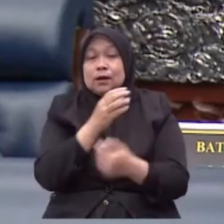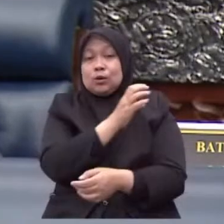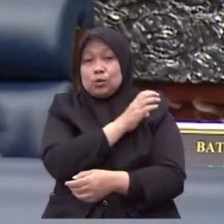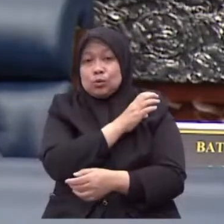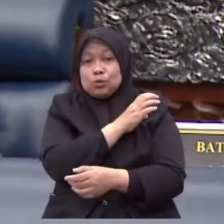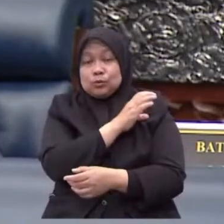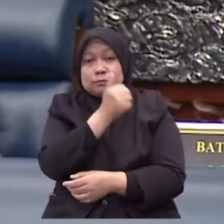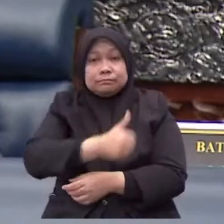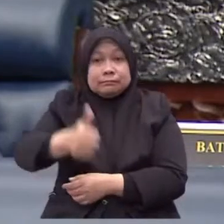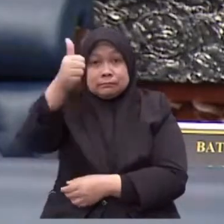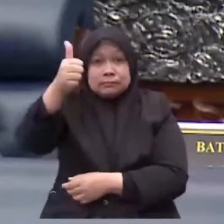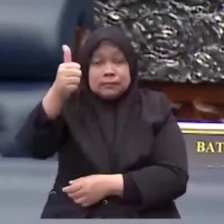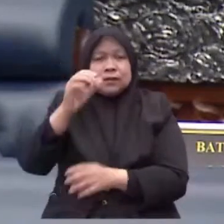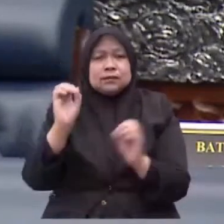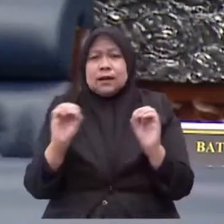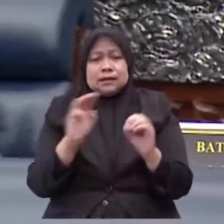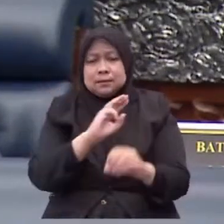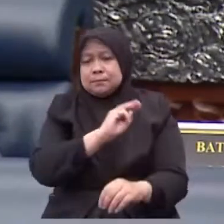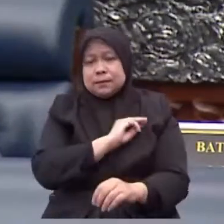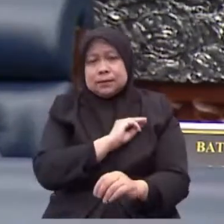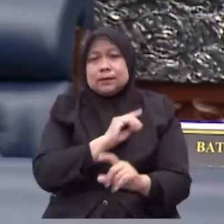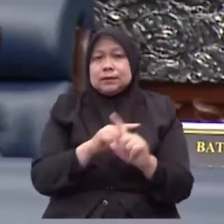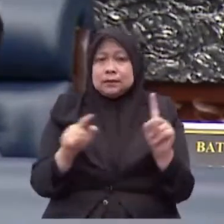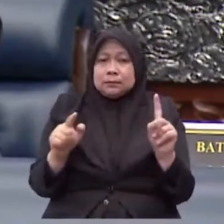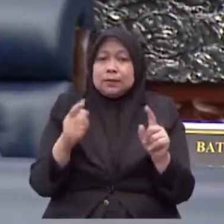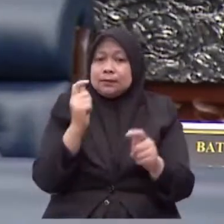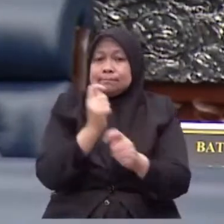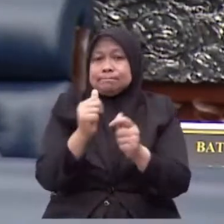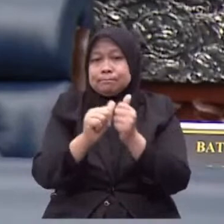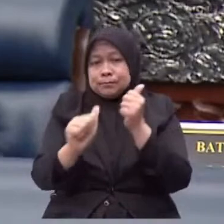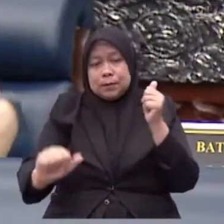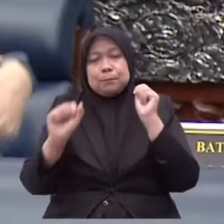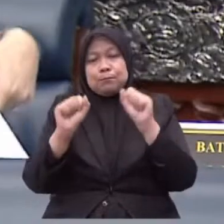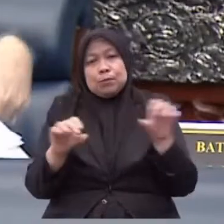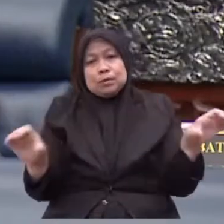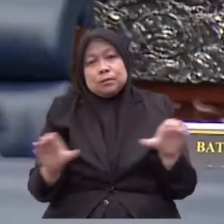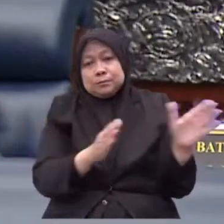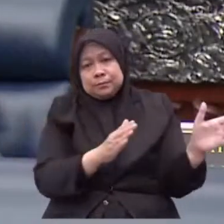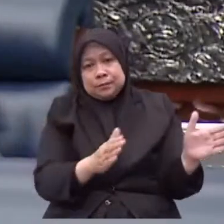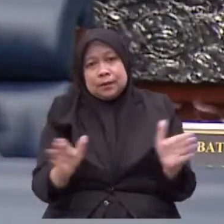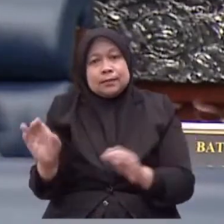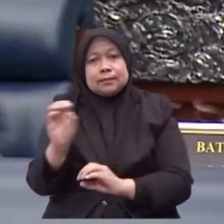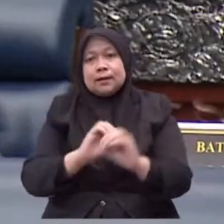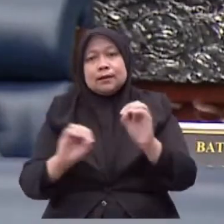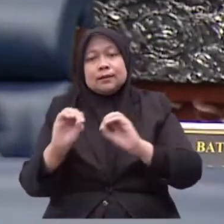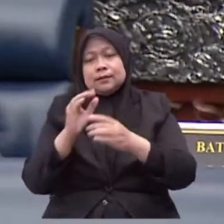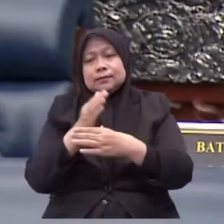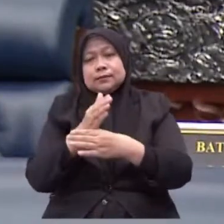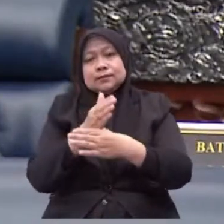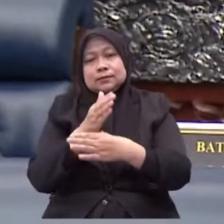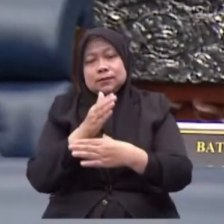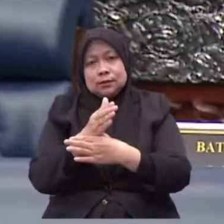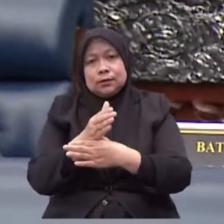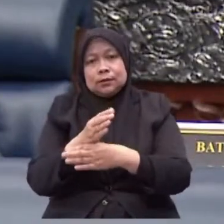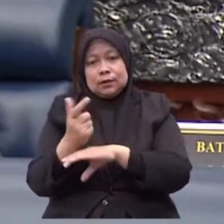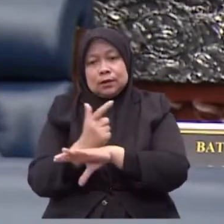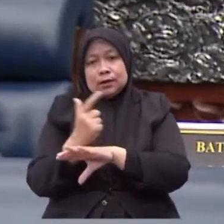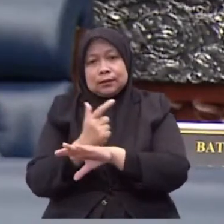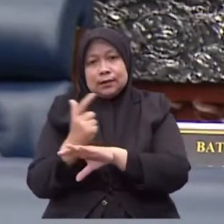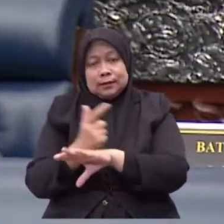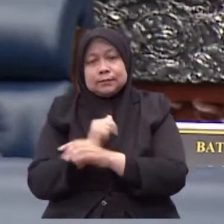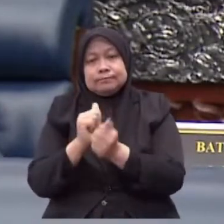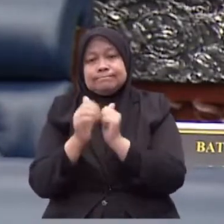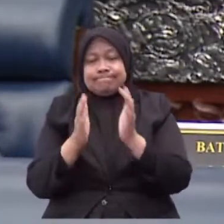Olympic Malaysia walaupun Tak ada manusia itu tetap boleh berjalan untuk pastikan tidak ada lagi gangguan kepada latihan